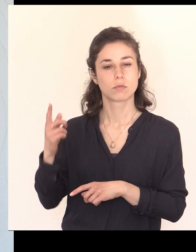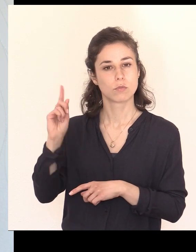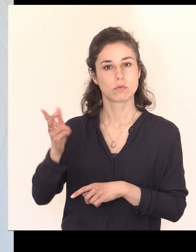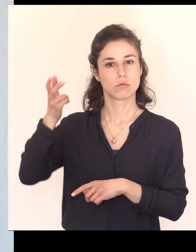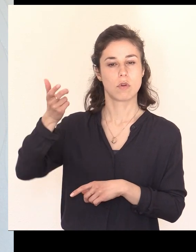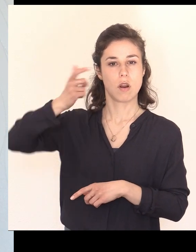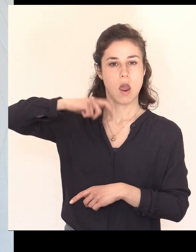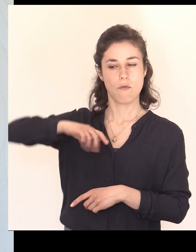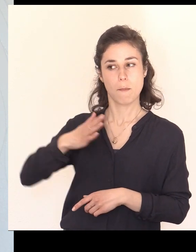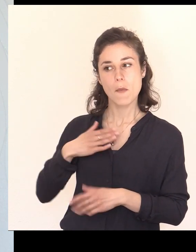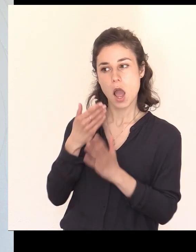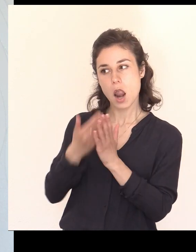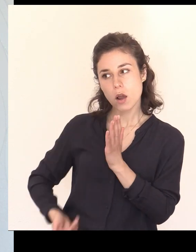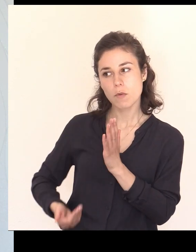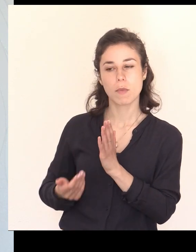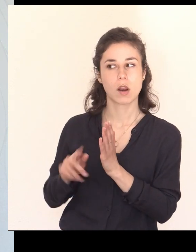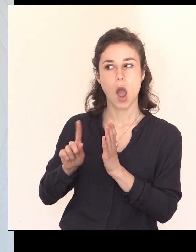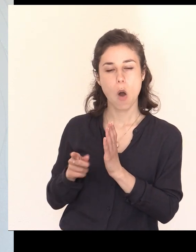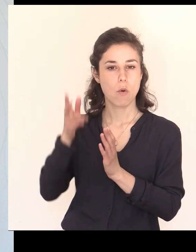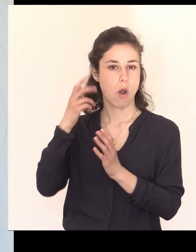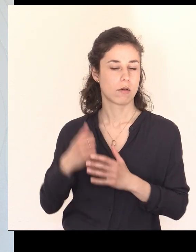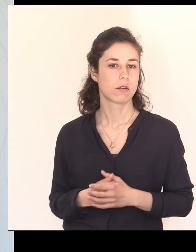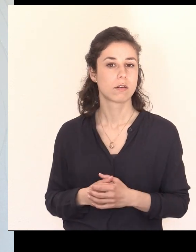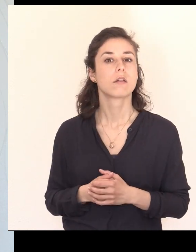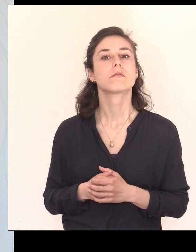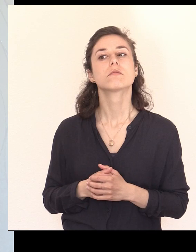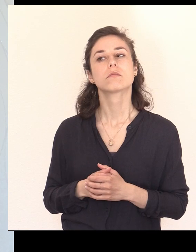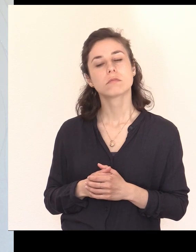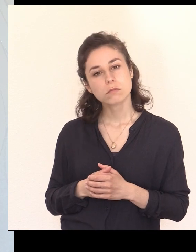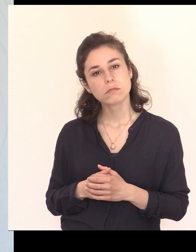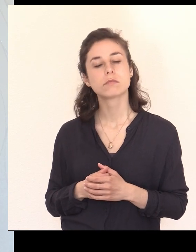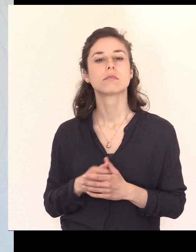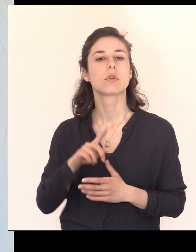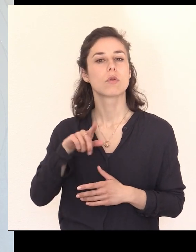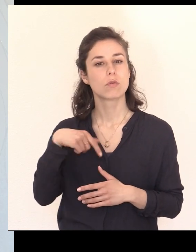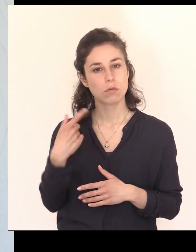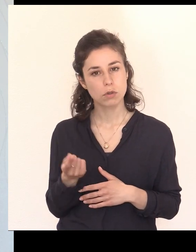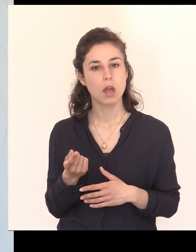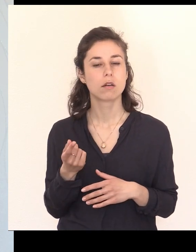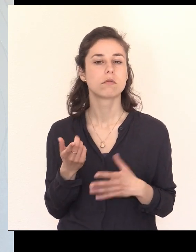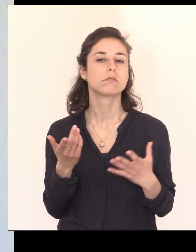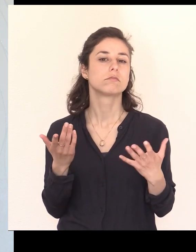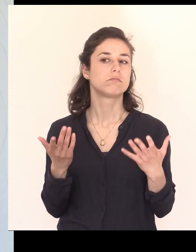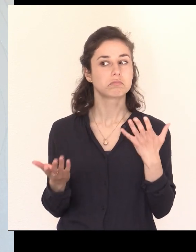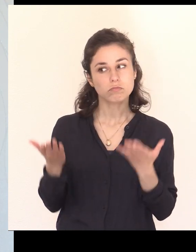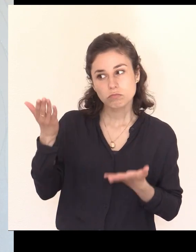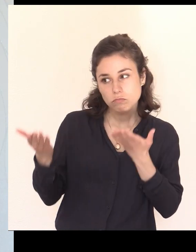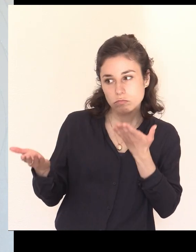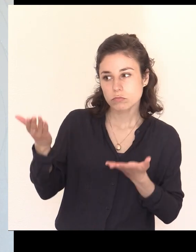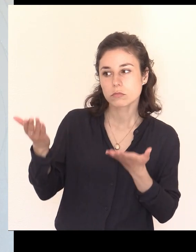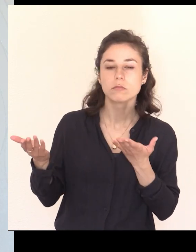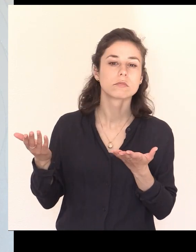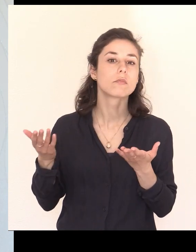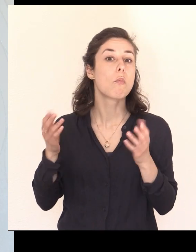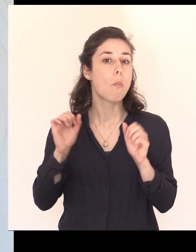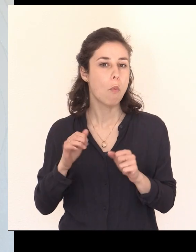zuhören muss und meine Argumente sich anhören muss. Dann kann man es eventuell abwägen und